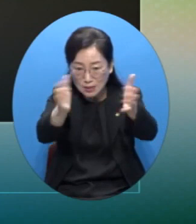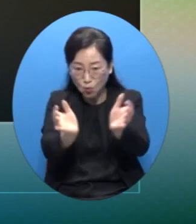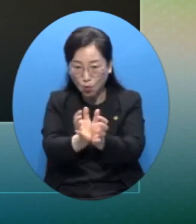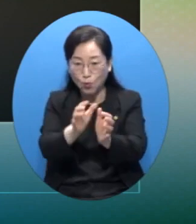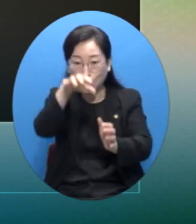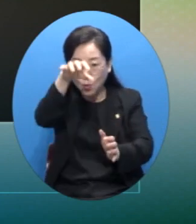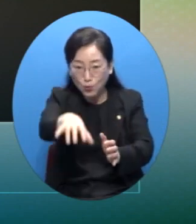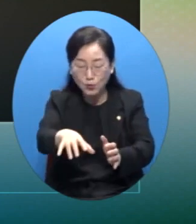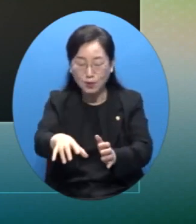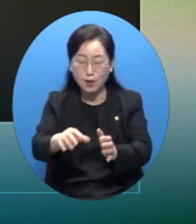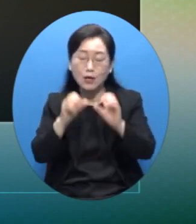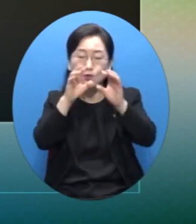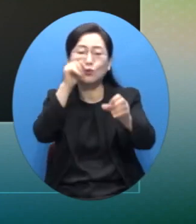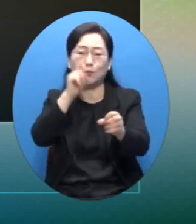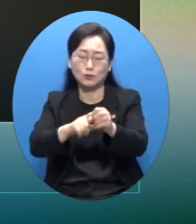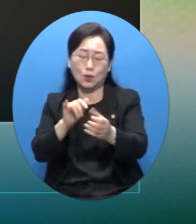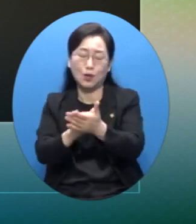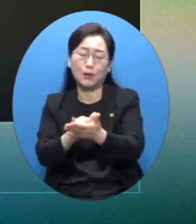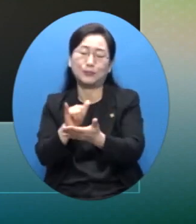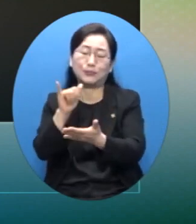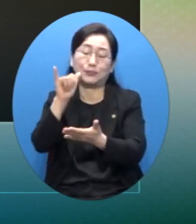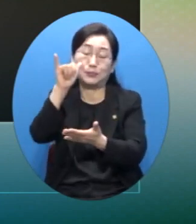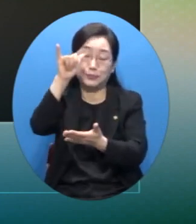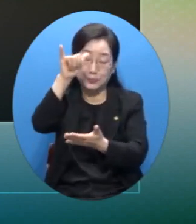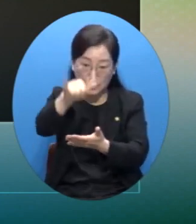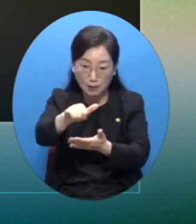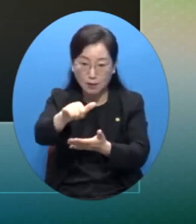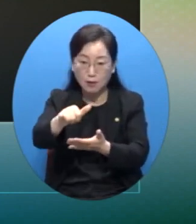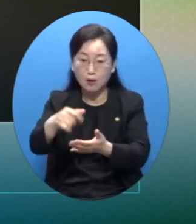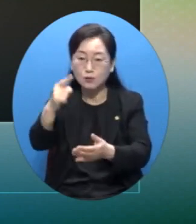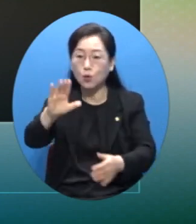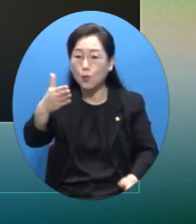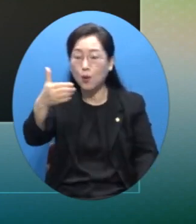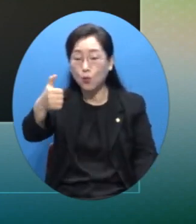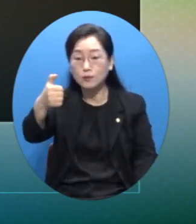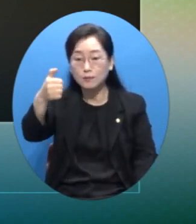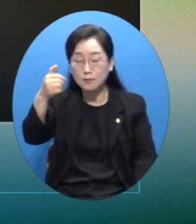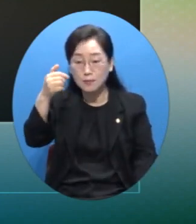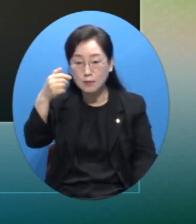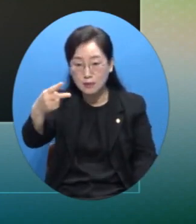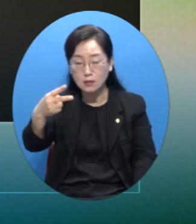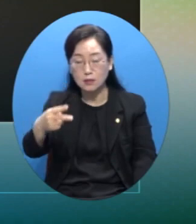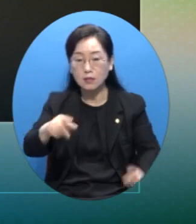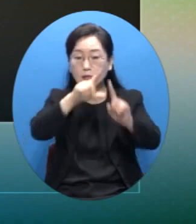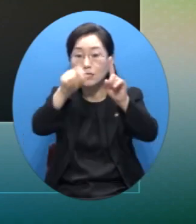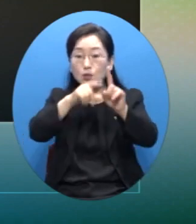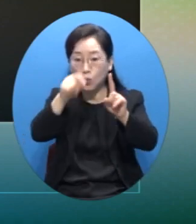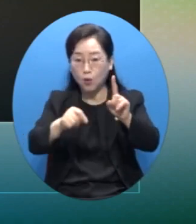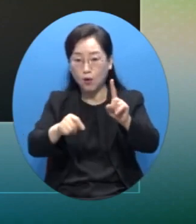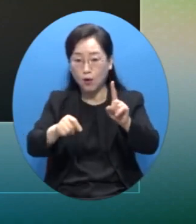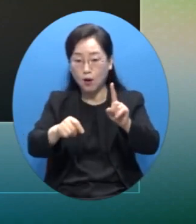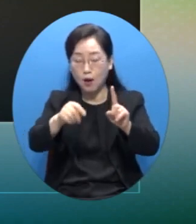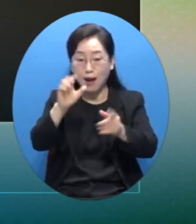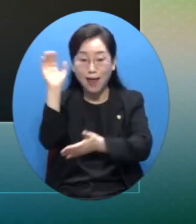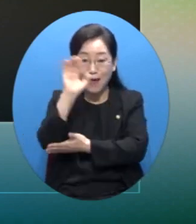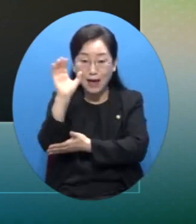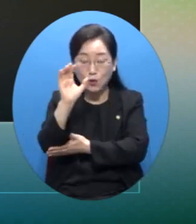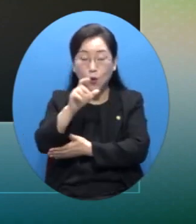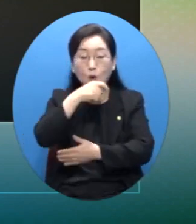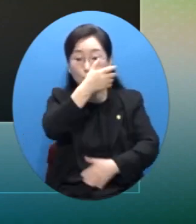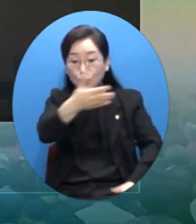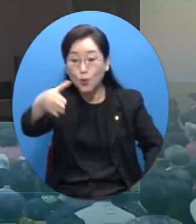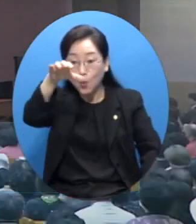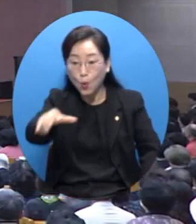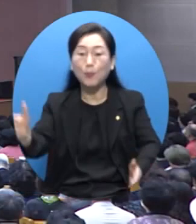타고 들어갔는데 1950년 1월 그들이 에콰도르 판비치 강가에 착륙한 그